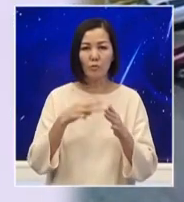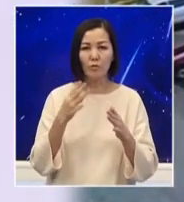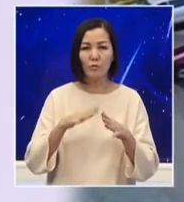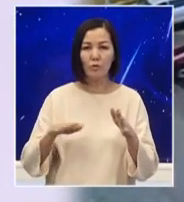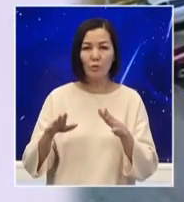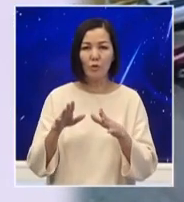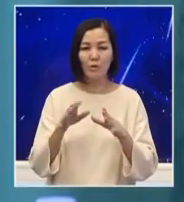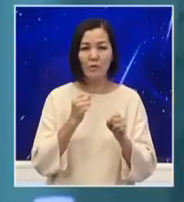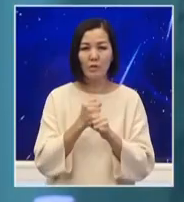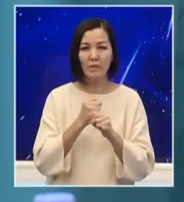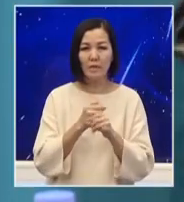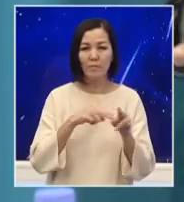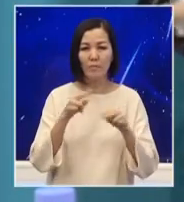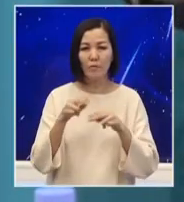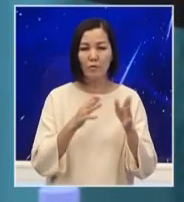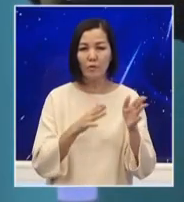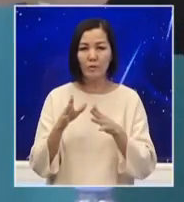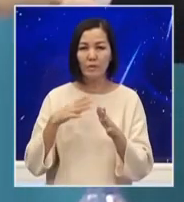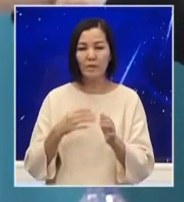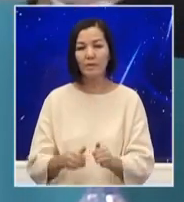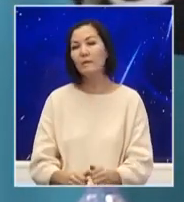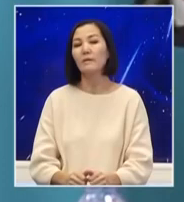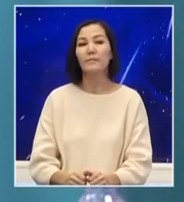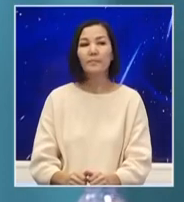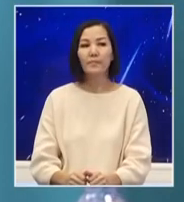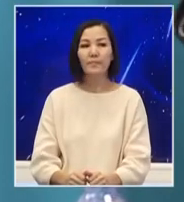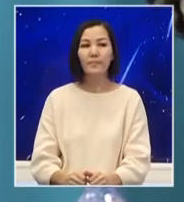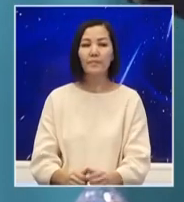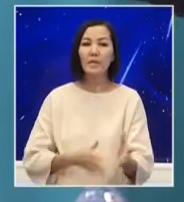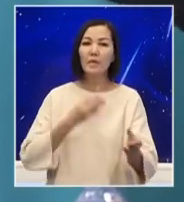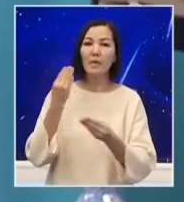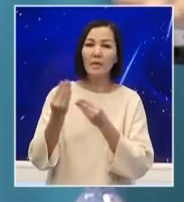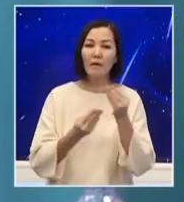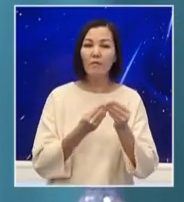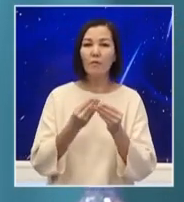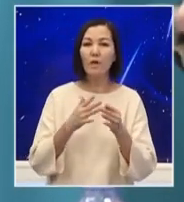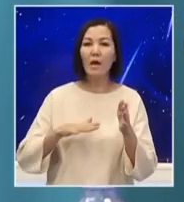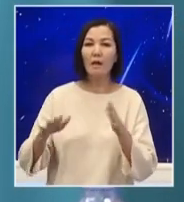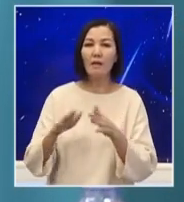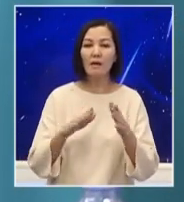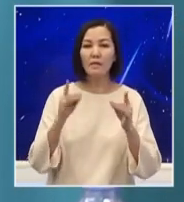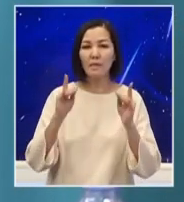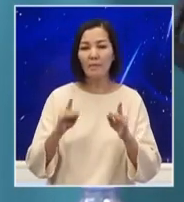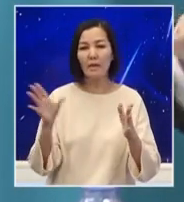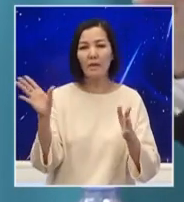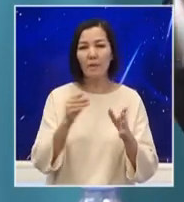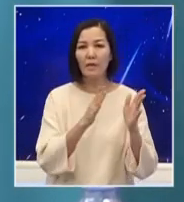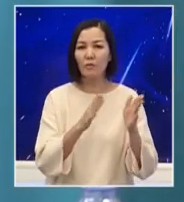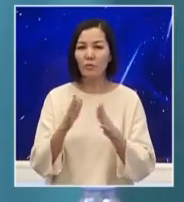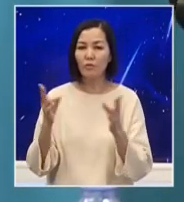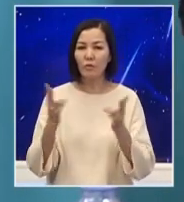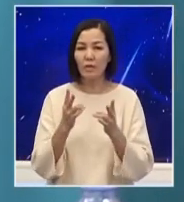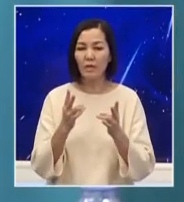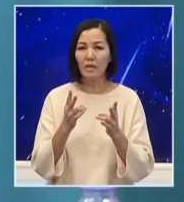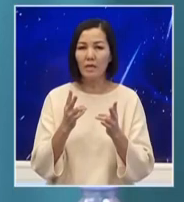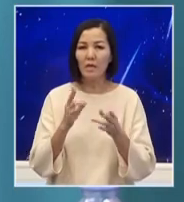ауласы жасалды. Благоустройство, игровые площадки, бельевые, вот, скамейки, бәрін дұрыстап, сөйтіп